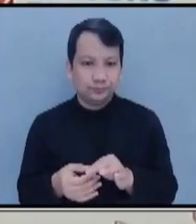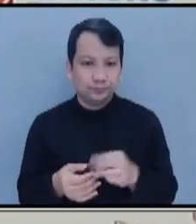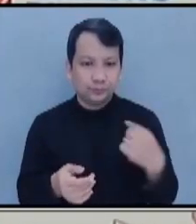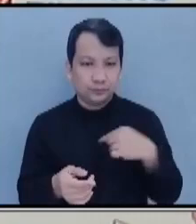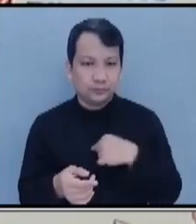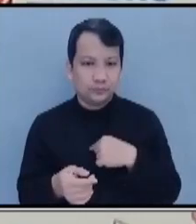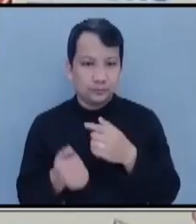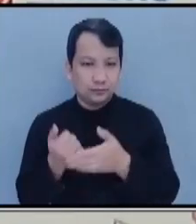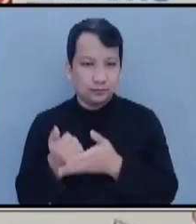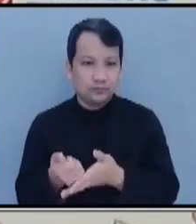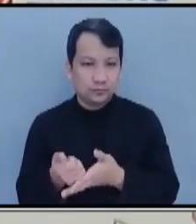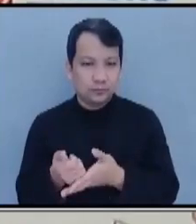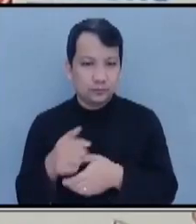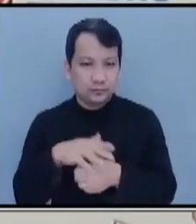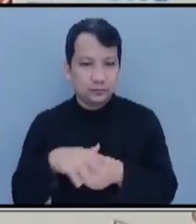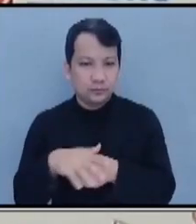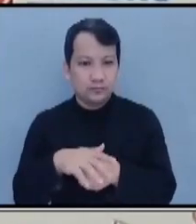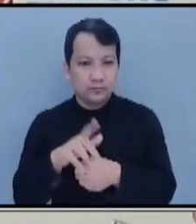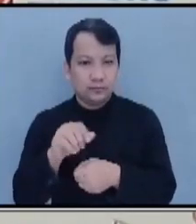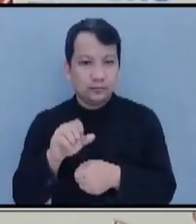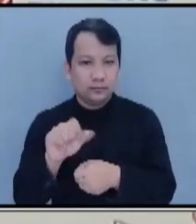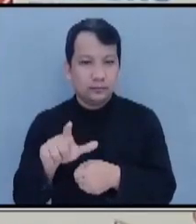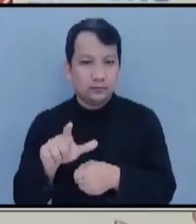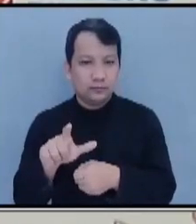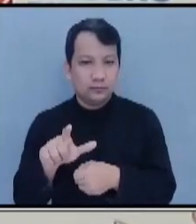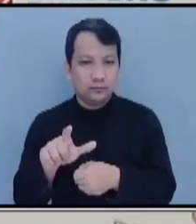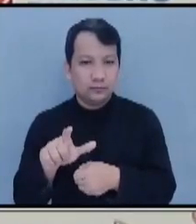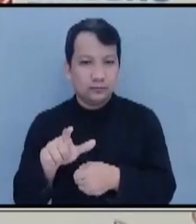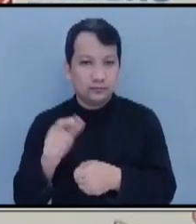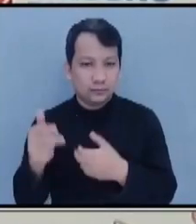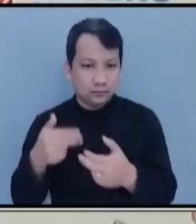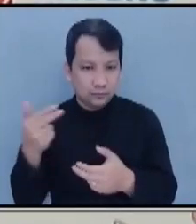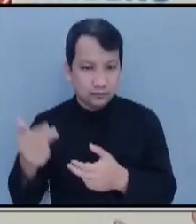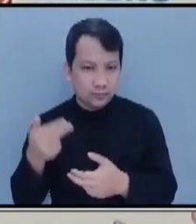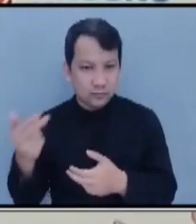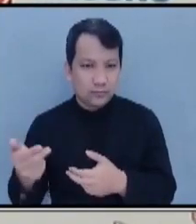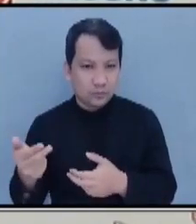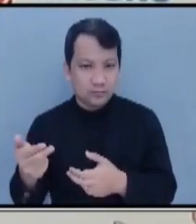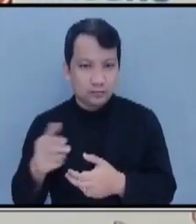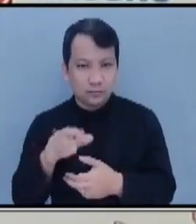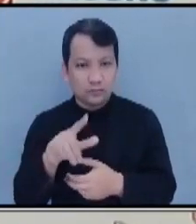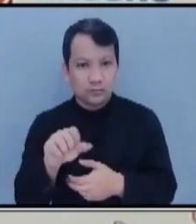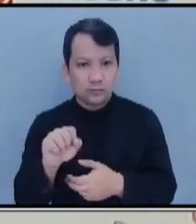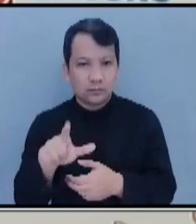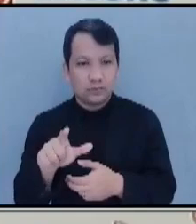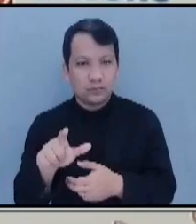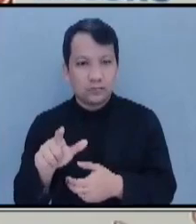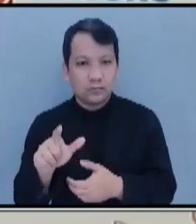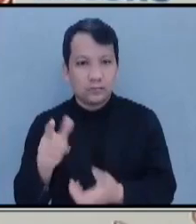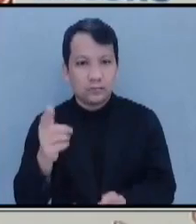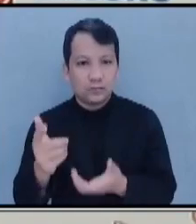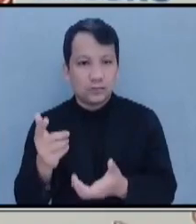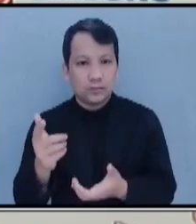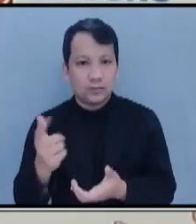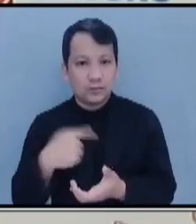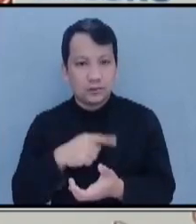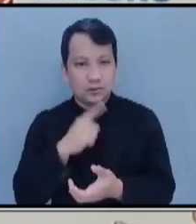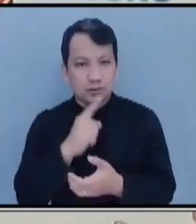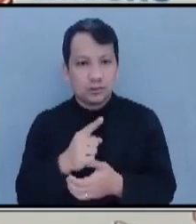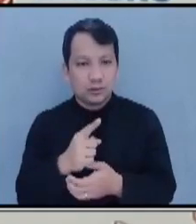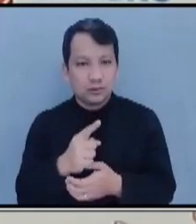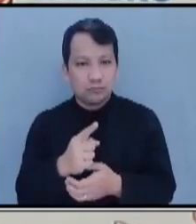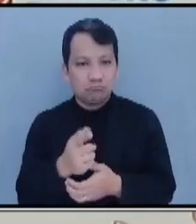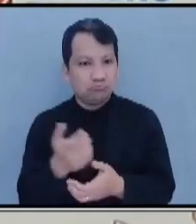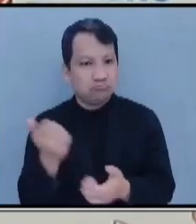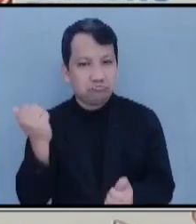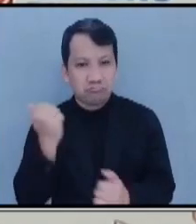local weavers. Hindi lang sila heritage na weaving, kung hindi magiging ang hope natin sana ay maging